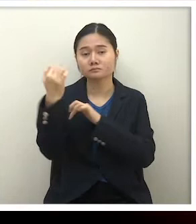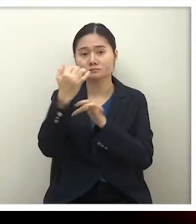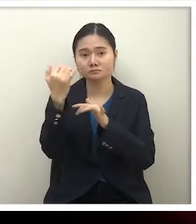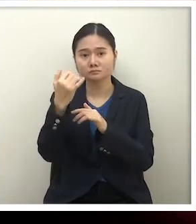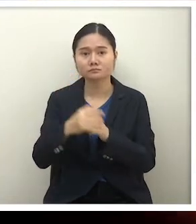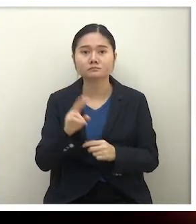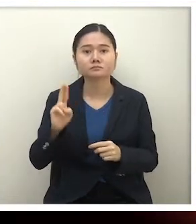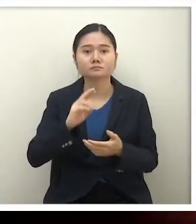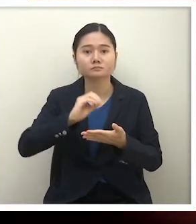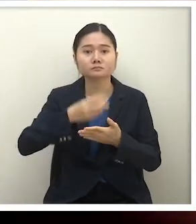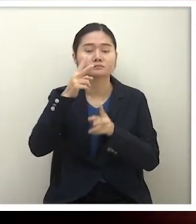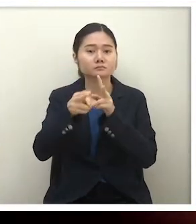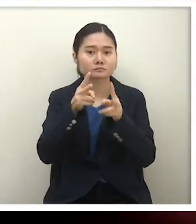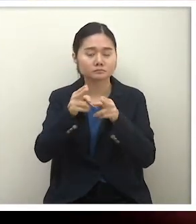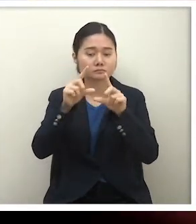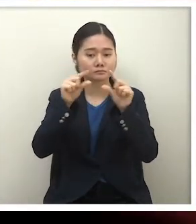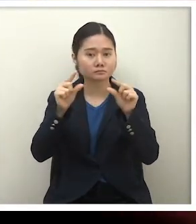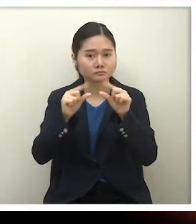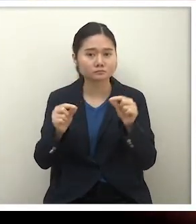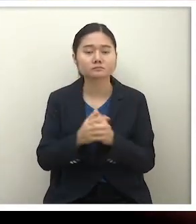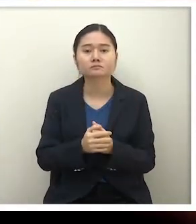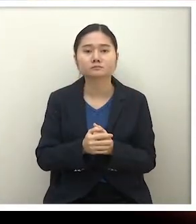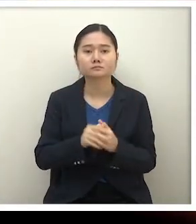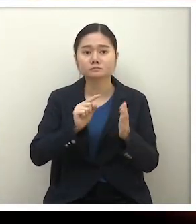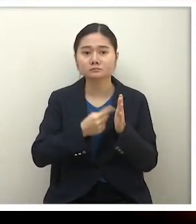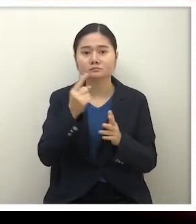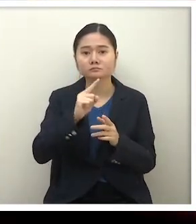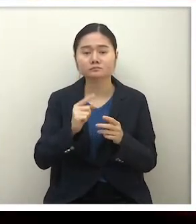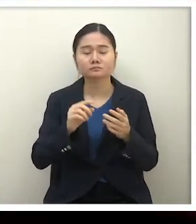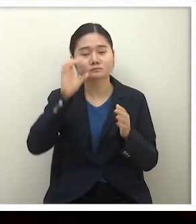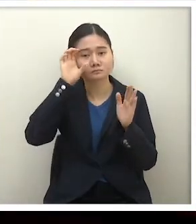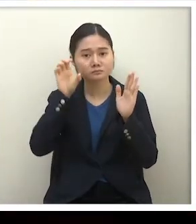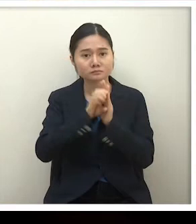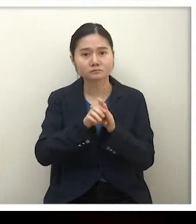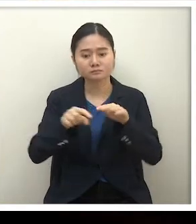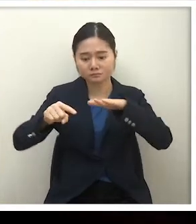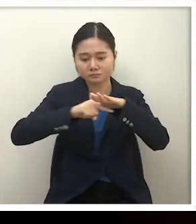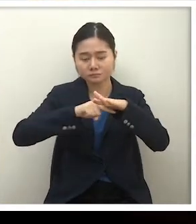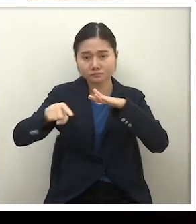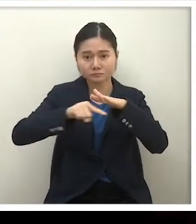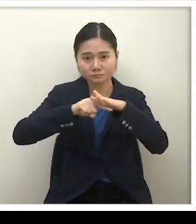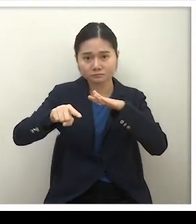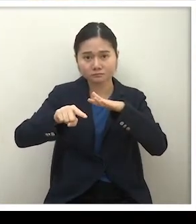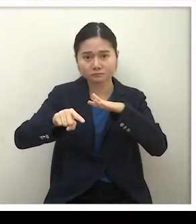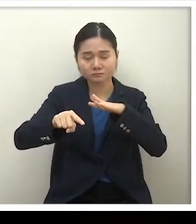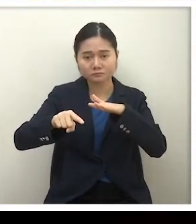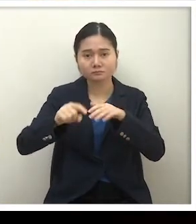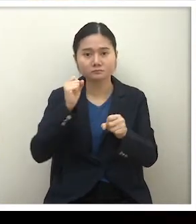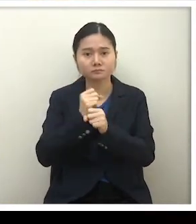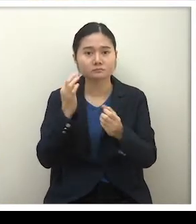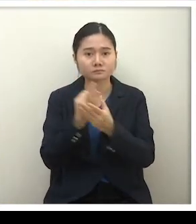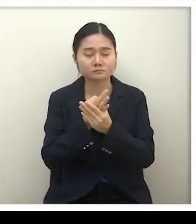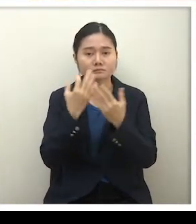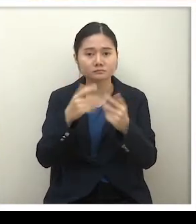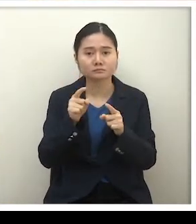ยที่ผมใช้โปรแกรม Photoshop นะครับในการแต่งเริ่มแรกครับเราใช้ภาพตัวนี้ครับไปสแกนครับสแกนเป็นไฟล์ขึ้นมาครับ